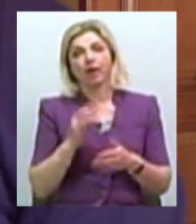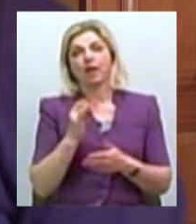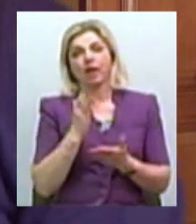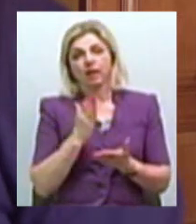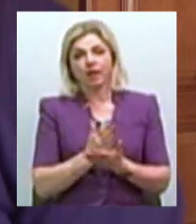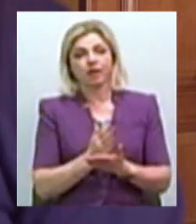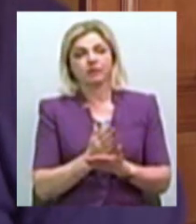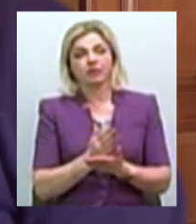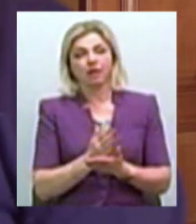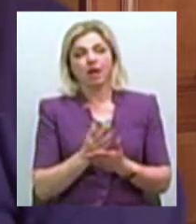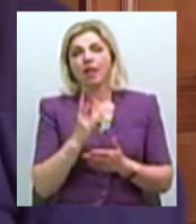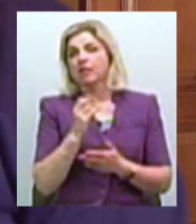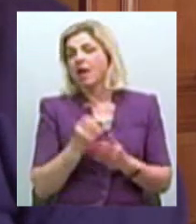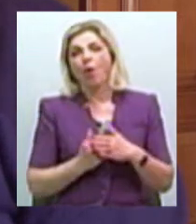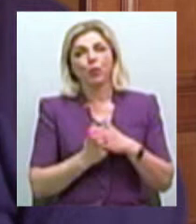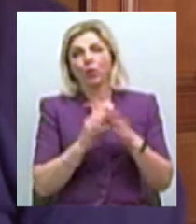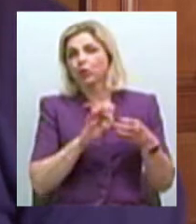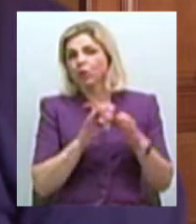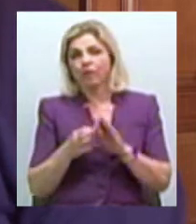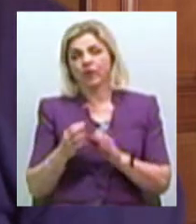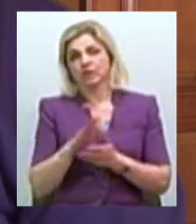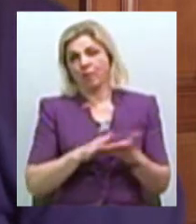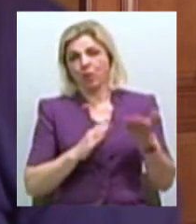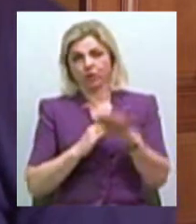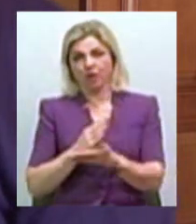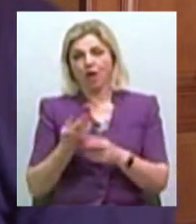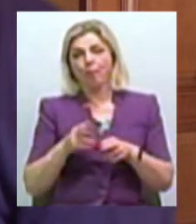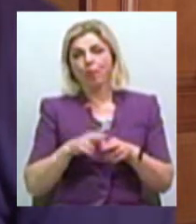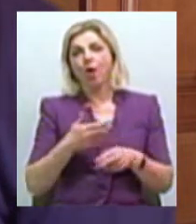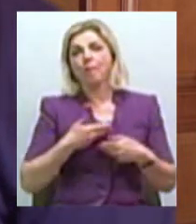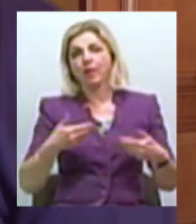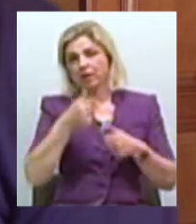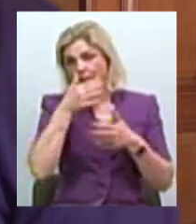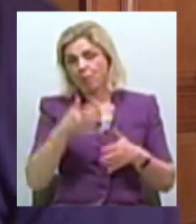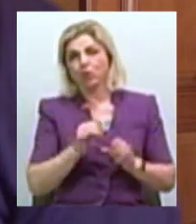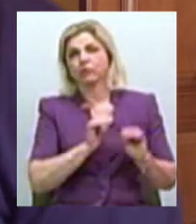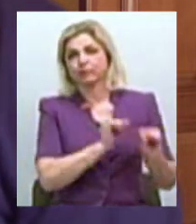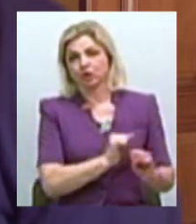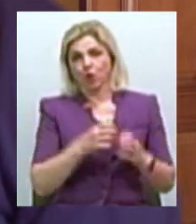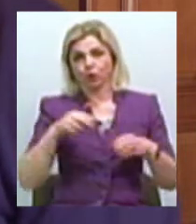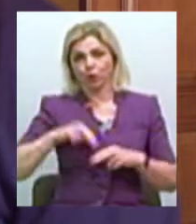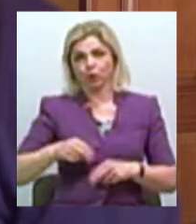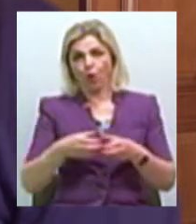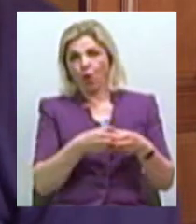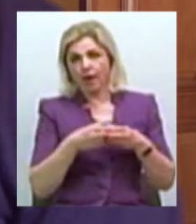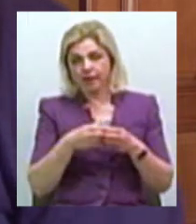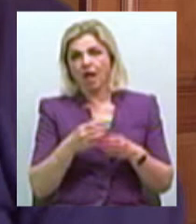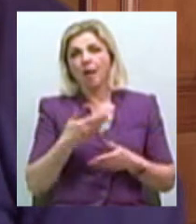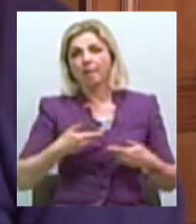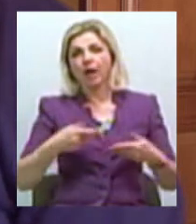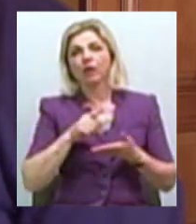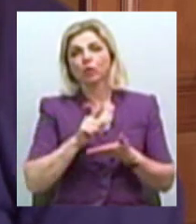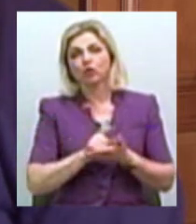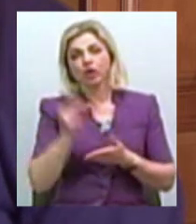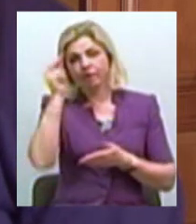якби ґрунтовність подання цих позовів. Тому ми не можемо стати на бік трудового колективу або адміністрації, ми маємо вивчити